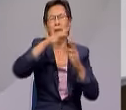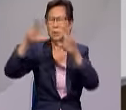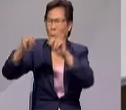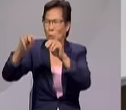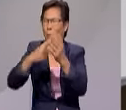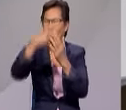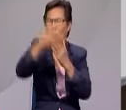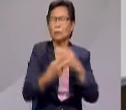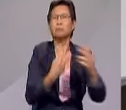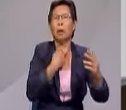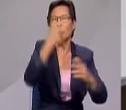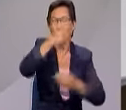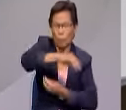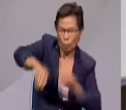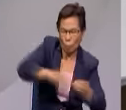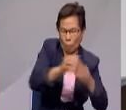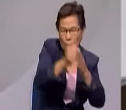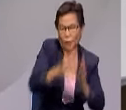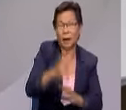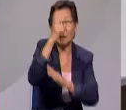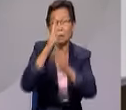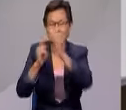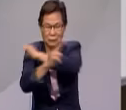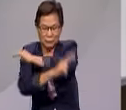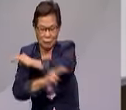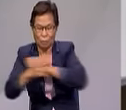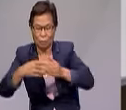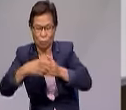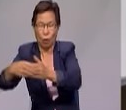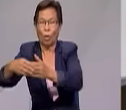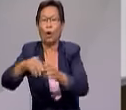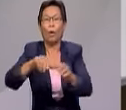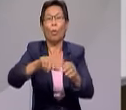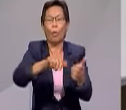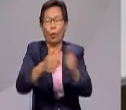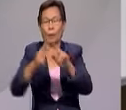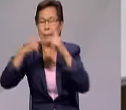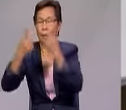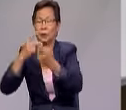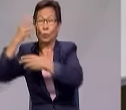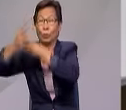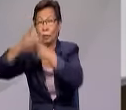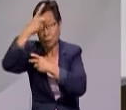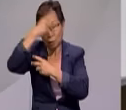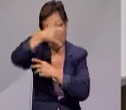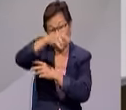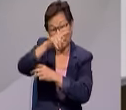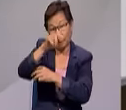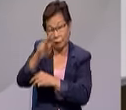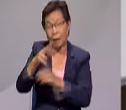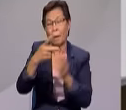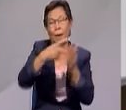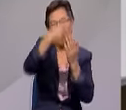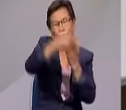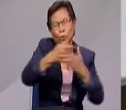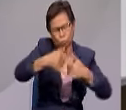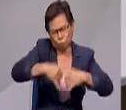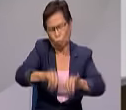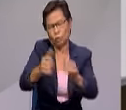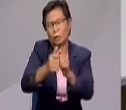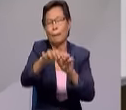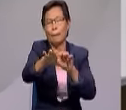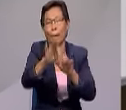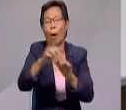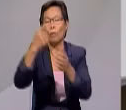terbengkalai disebabkan pengambil alihan kepimpinan kerajaan negeri yang diterajui Parti Warisan. Tegas Datuk Peter, projek itu masih diteruskan dengan